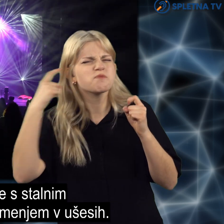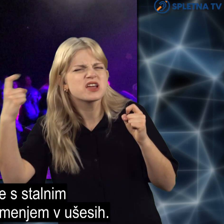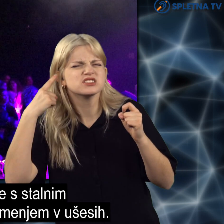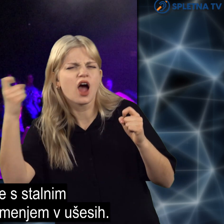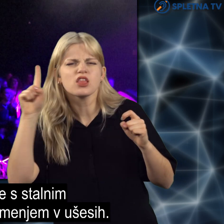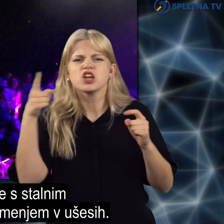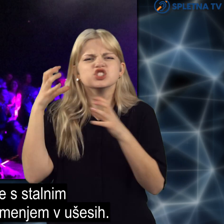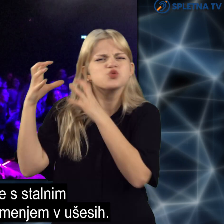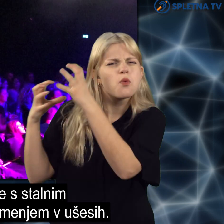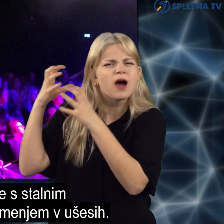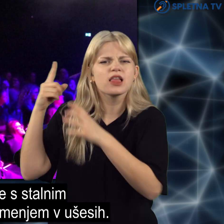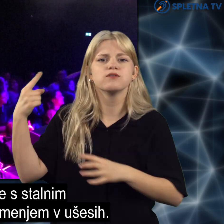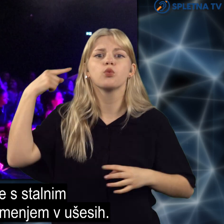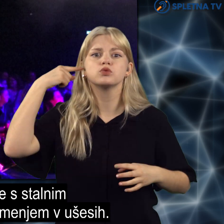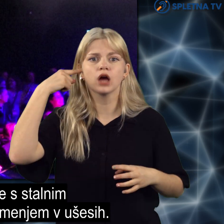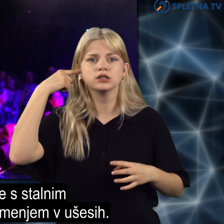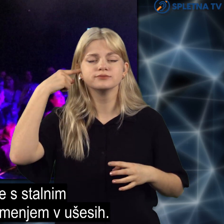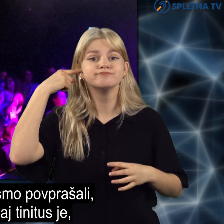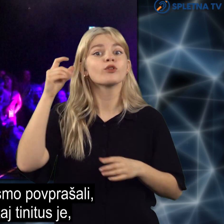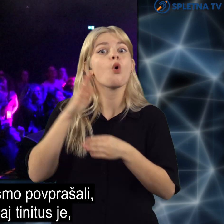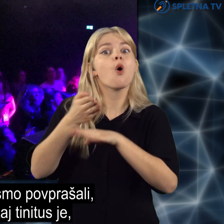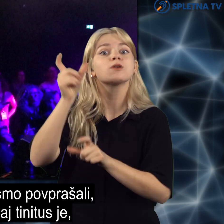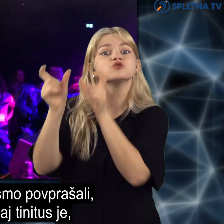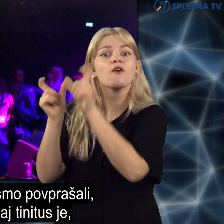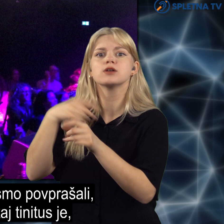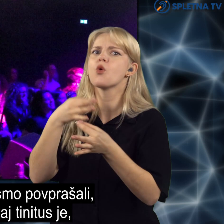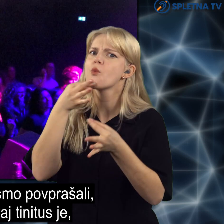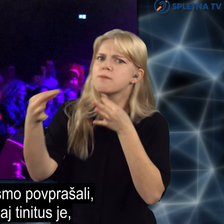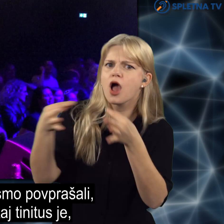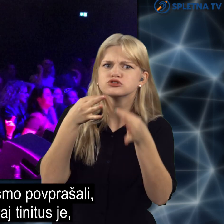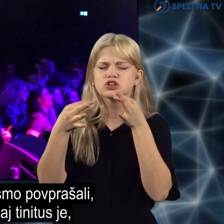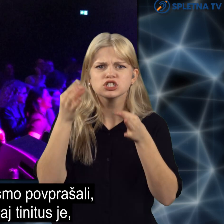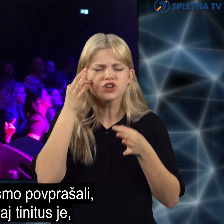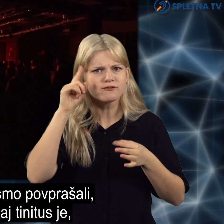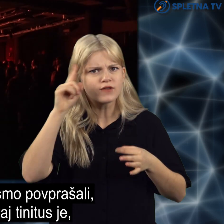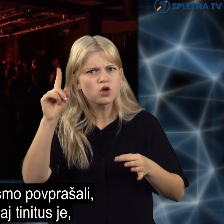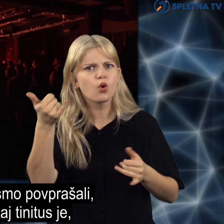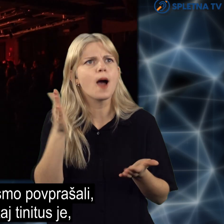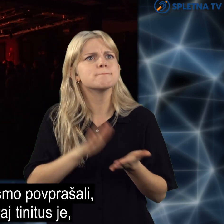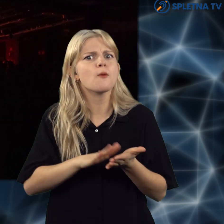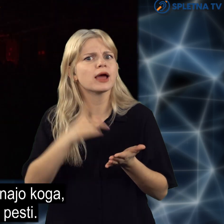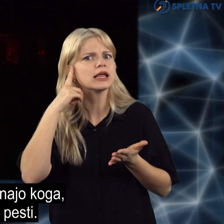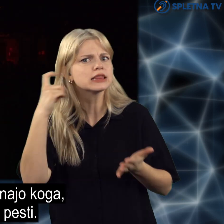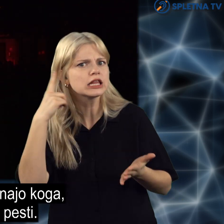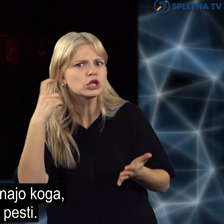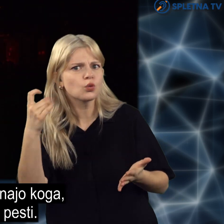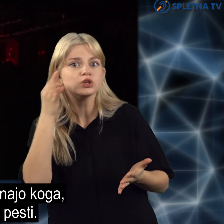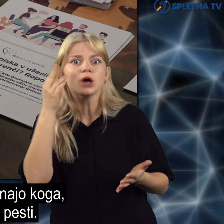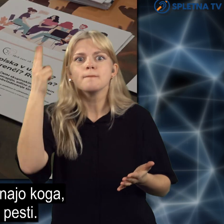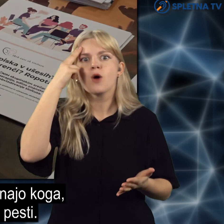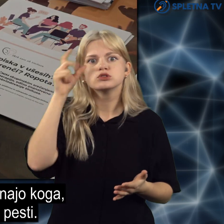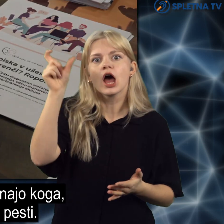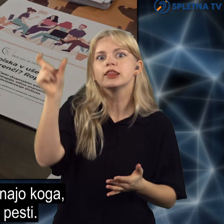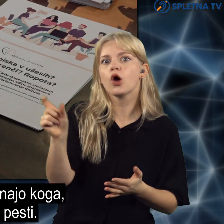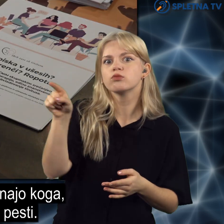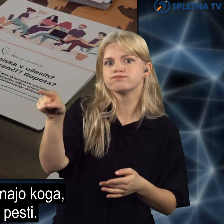piskanjem ali šumenjem v ušesih. Obiskovalce smo povprašali, če vedo, kaj tinnitus je in če poznajo koga, ki